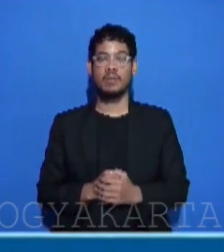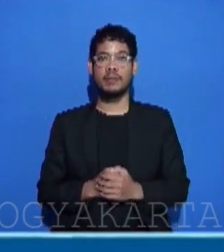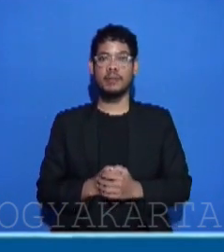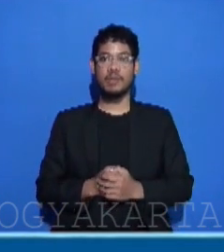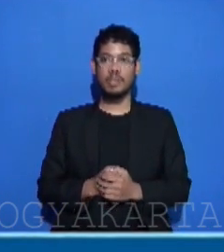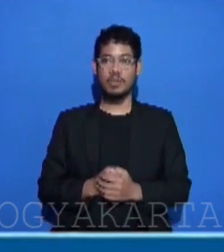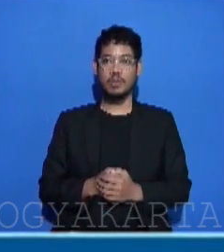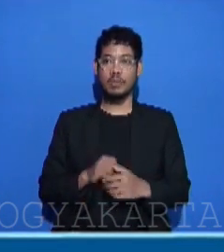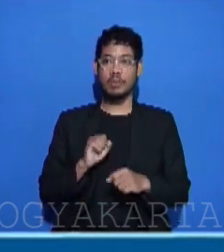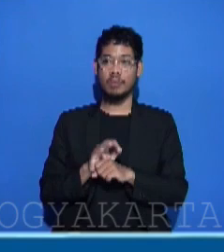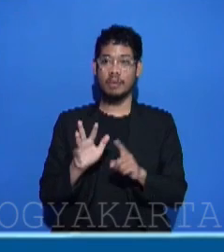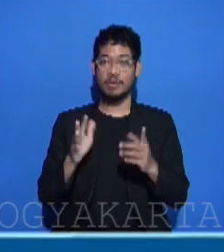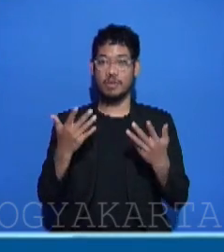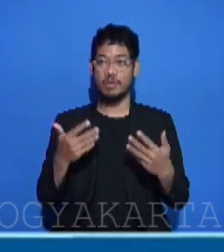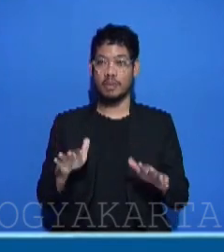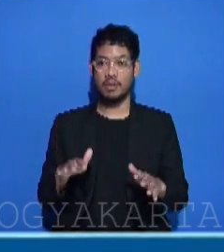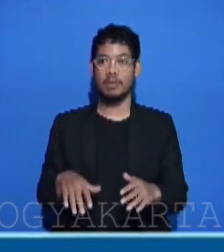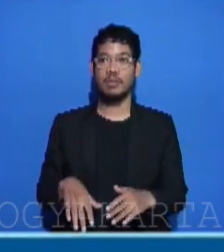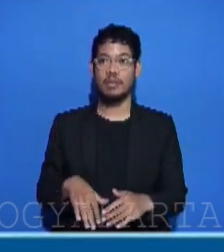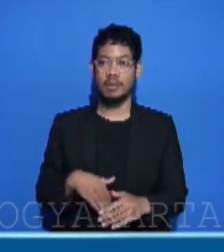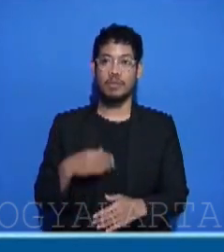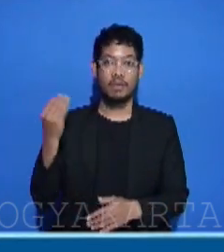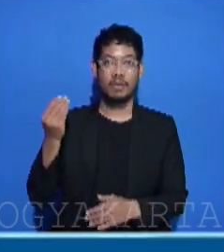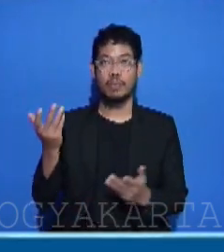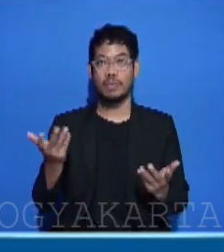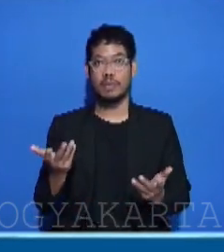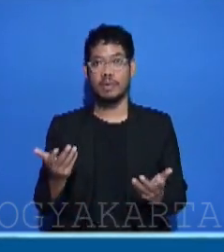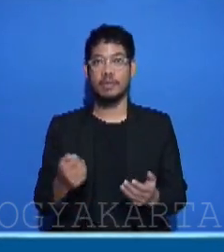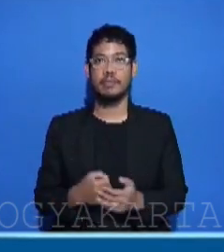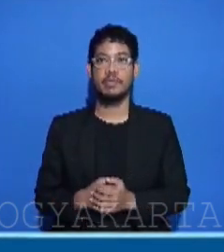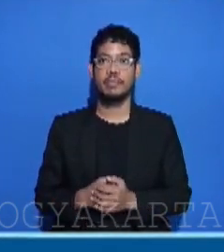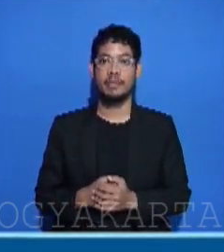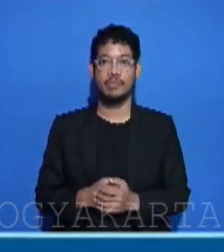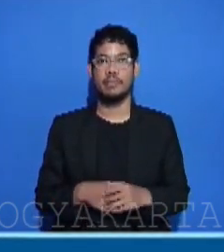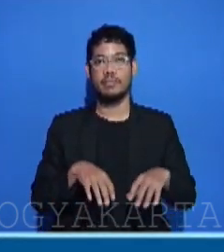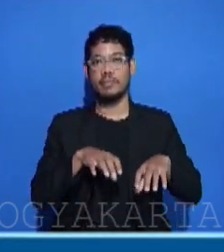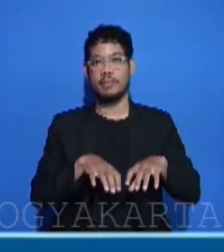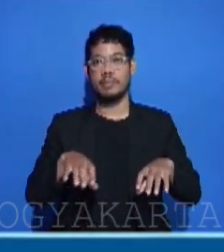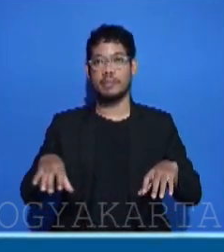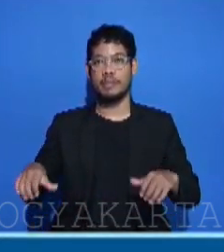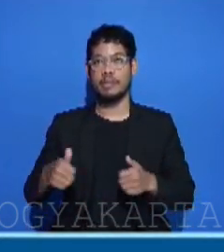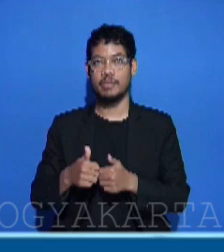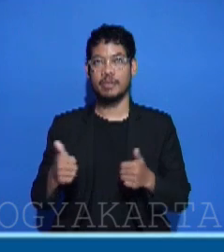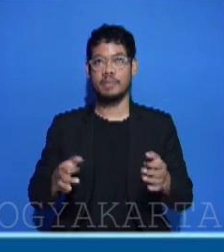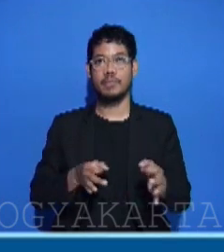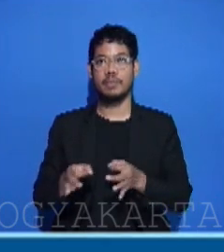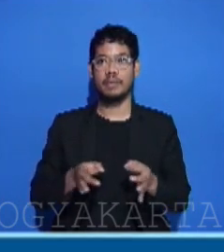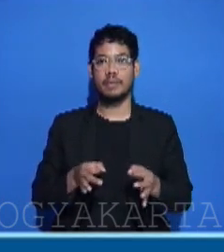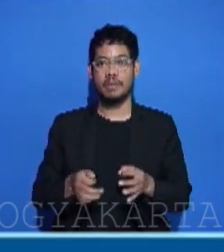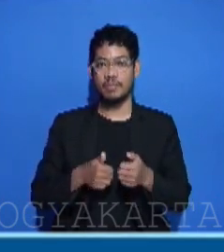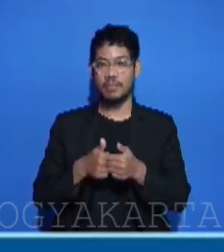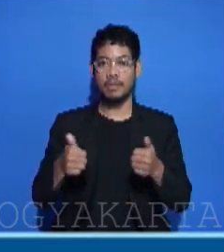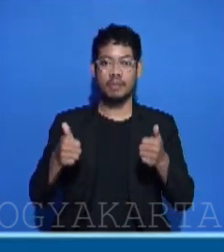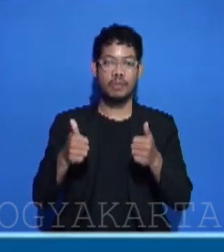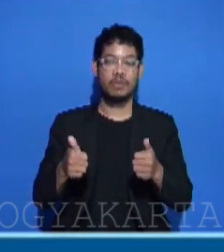sampunipun COVID wiwit mendo, pengelola wisata embung blubuk wiwit toto-toto malih dan dosi serono lan prasaranipun. Warga masyarakat